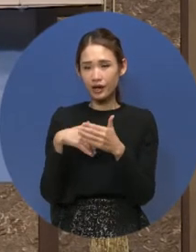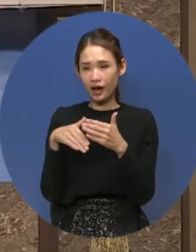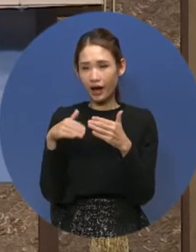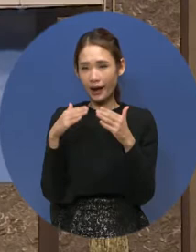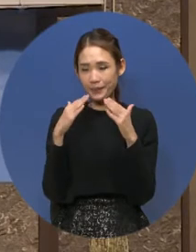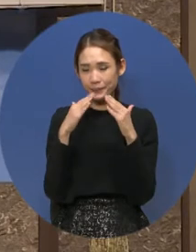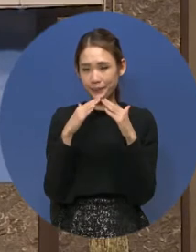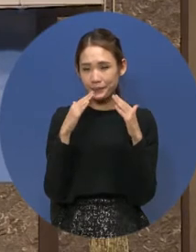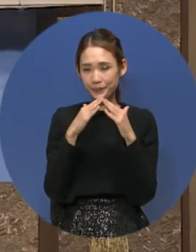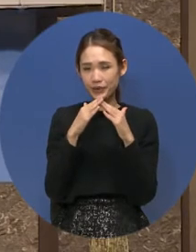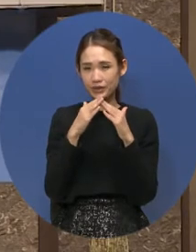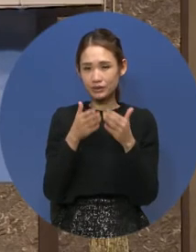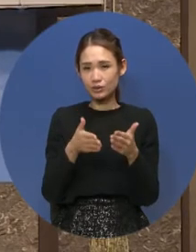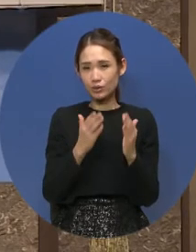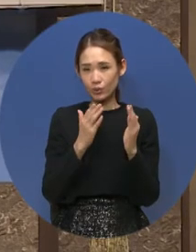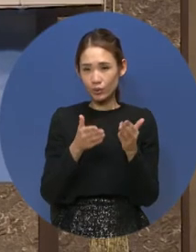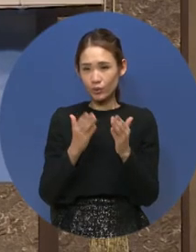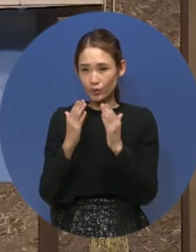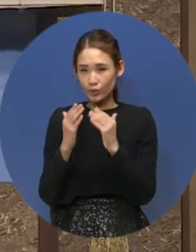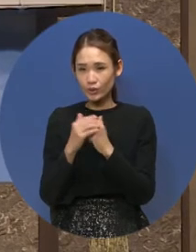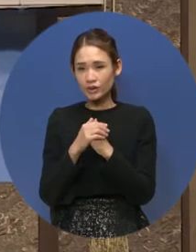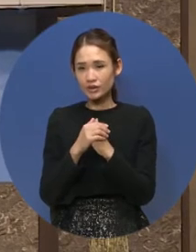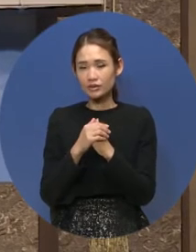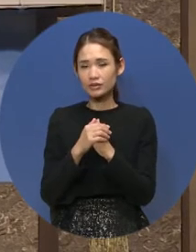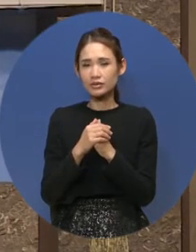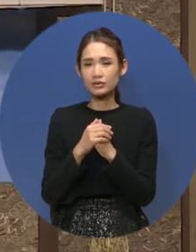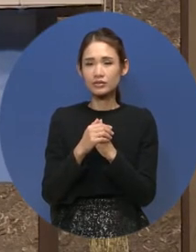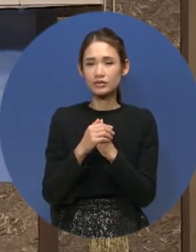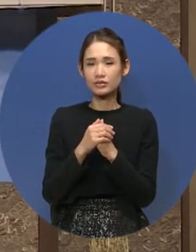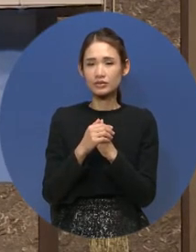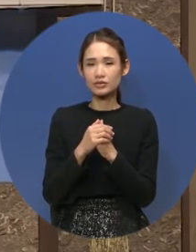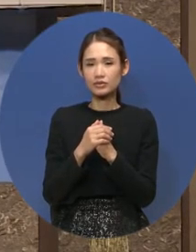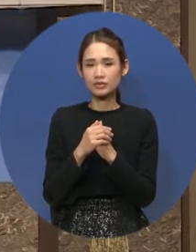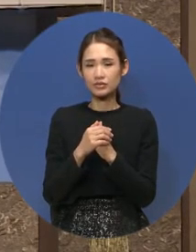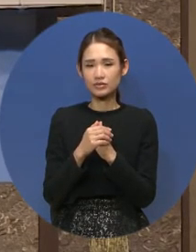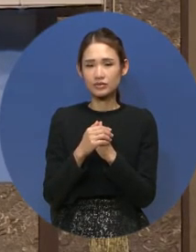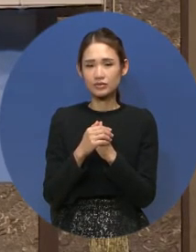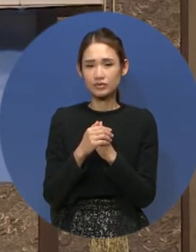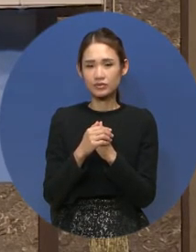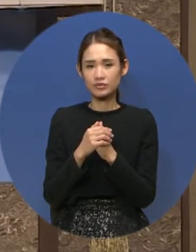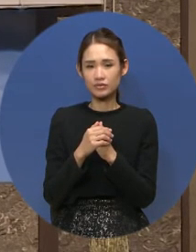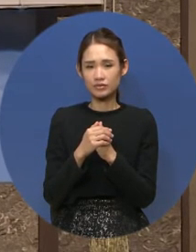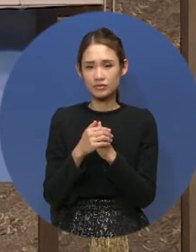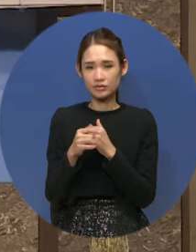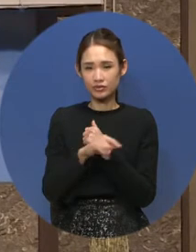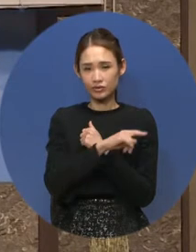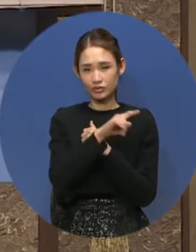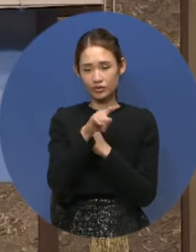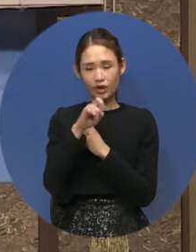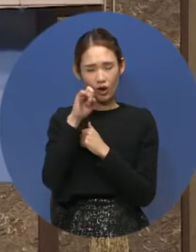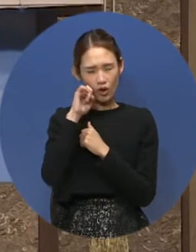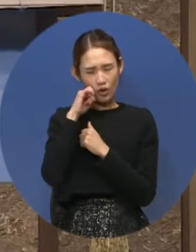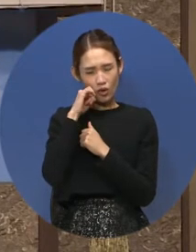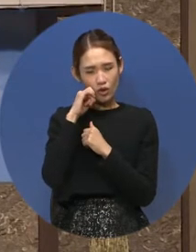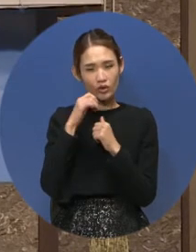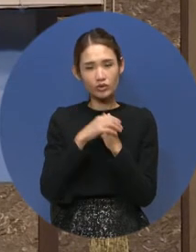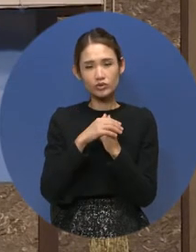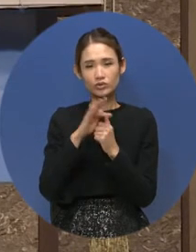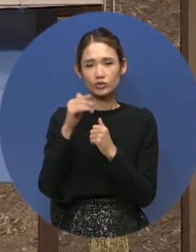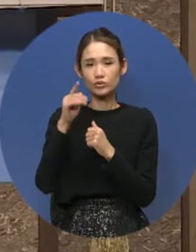이제 그 아파트나 공공주택을 지면서 상당히 좀 어려운